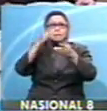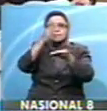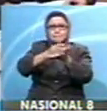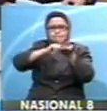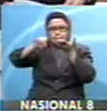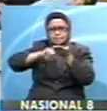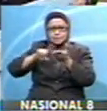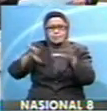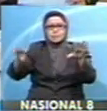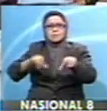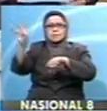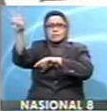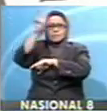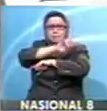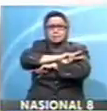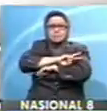hari